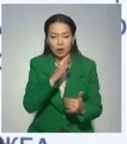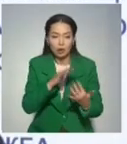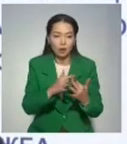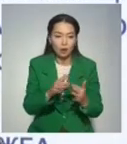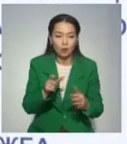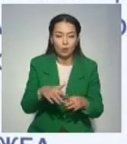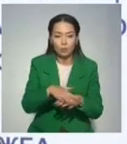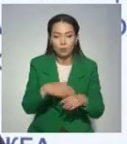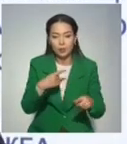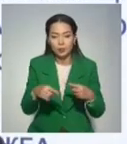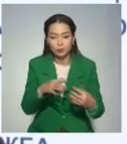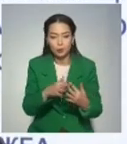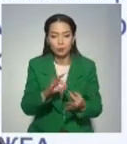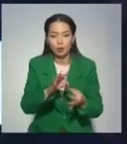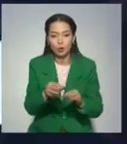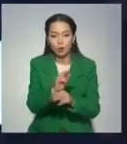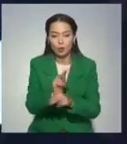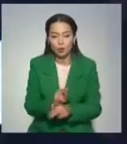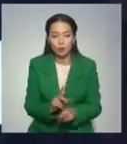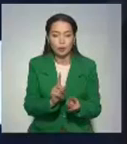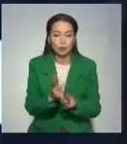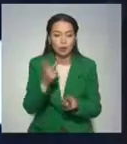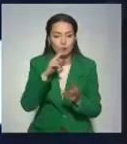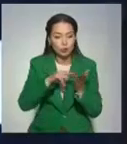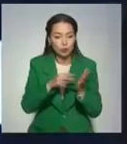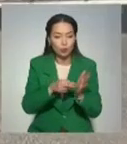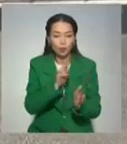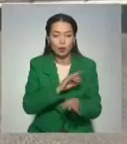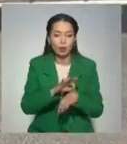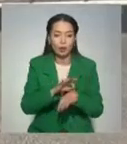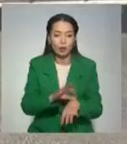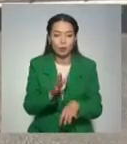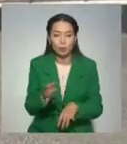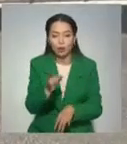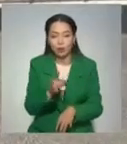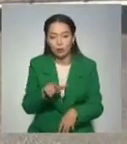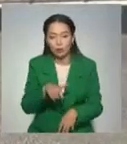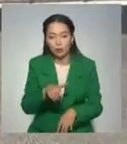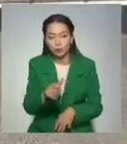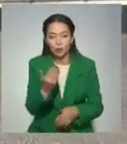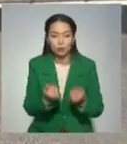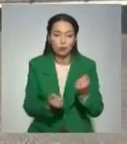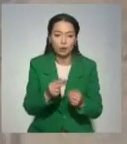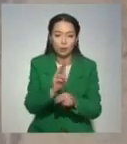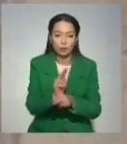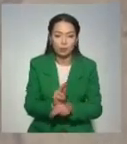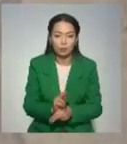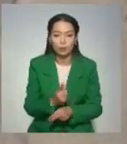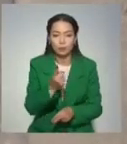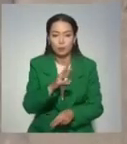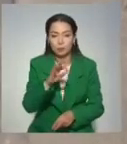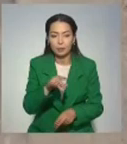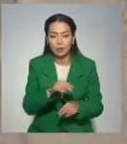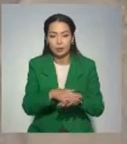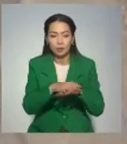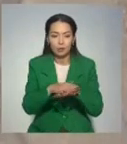су құбыры желілері жүкірделі жөндеу бойынша 3 жоба жүзеге асырылды. Облыстық және республикалық маңызы бар автомобиль жолдарын жөндеуге 1 миллиард